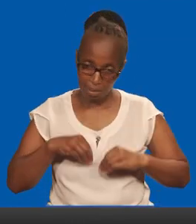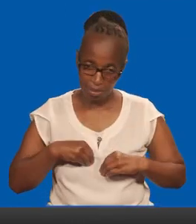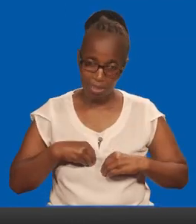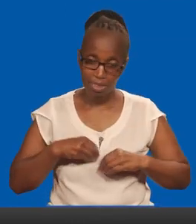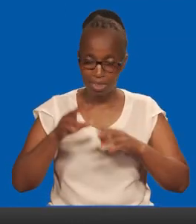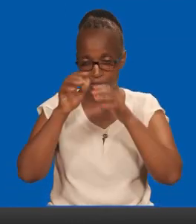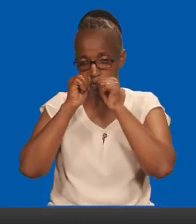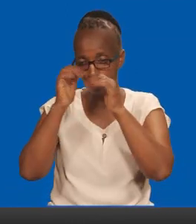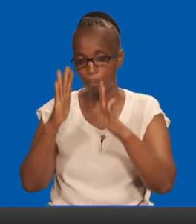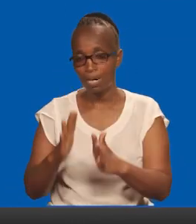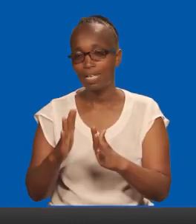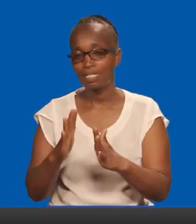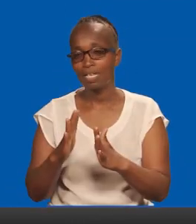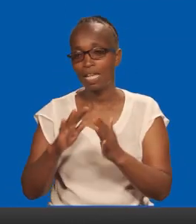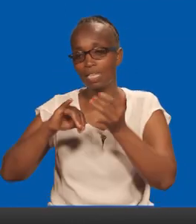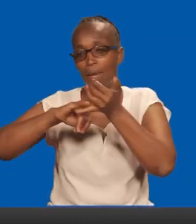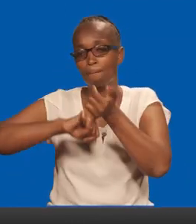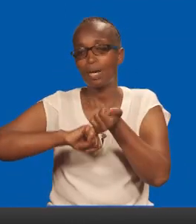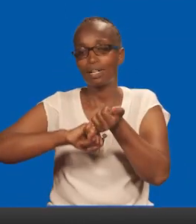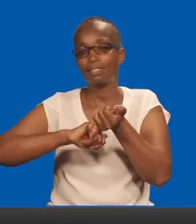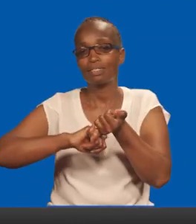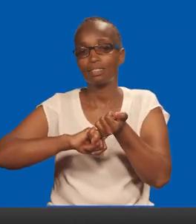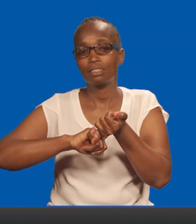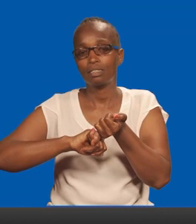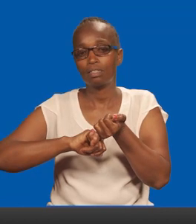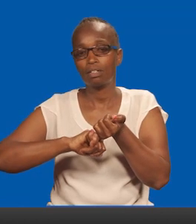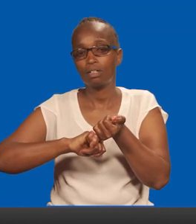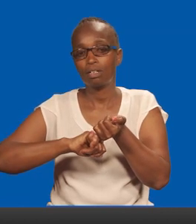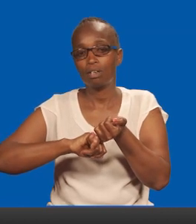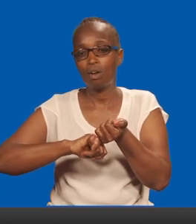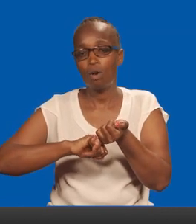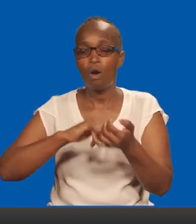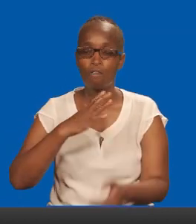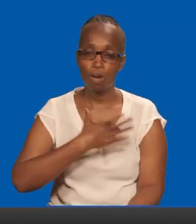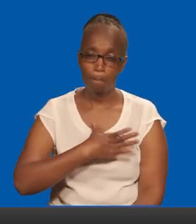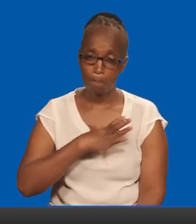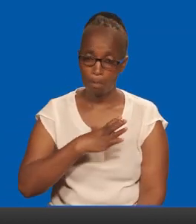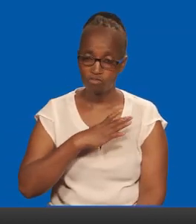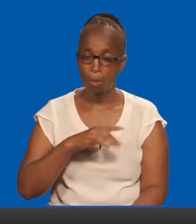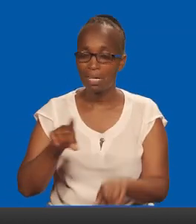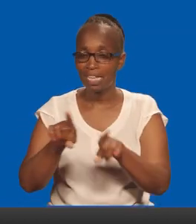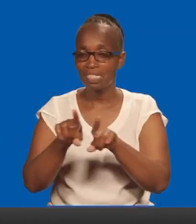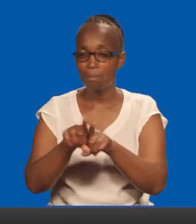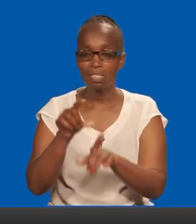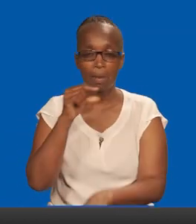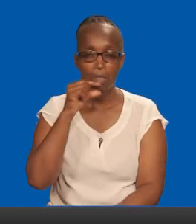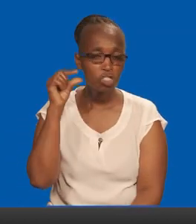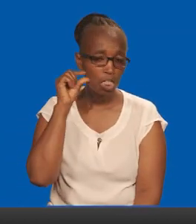kukubali kubariki ndoa ya Watu wa jinsia